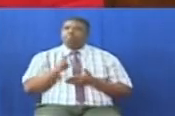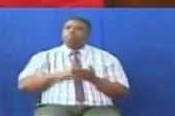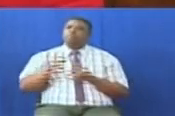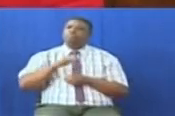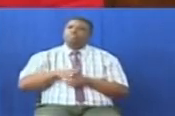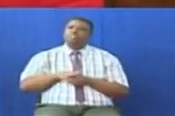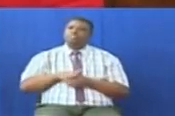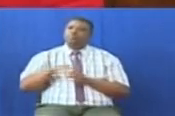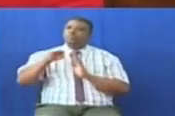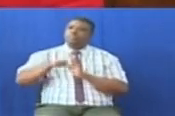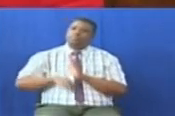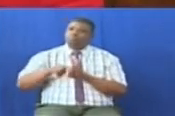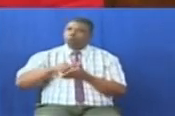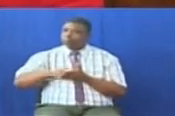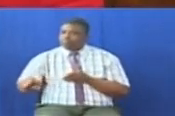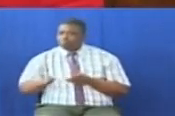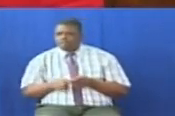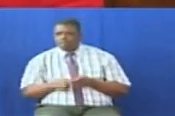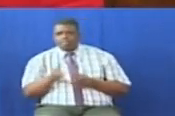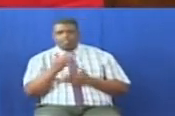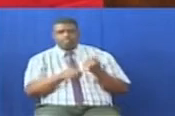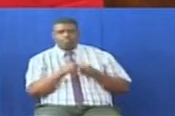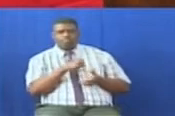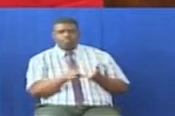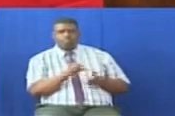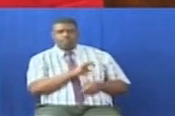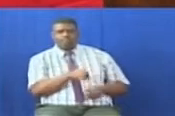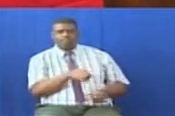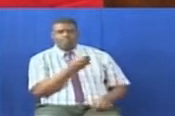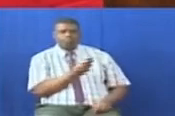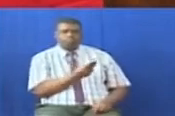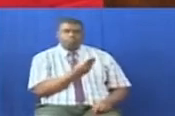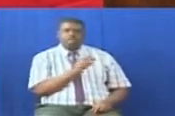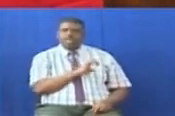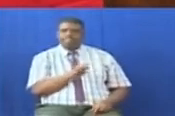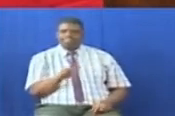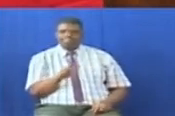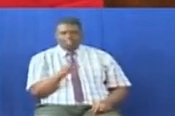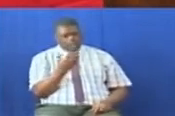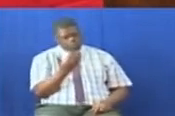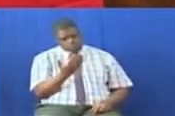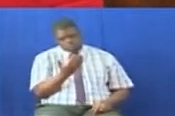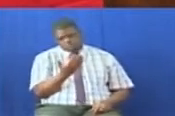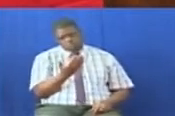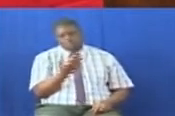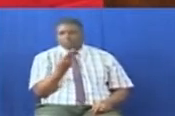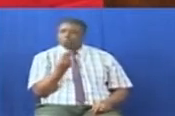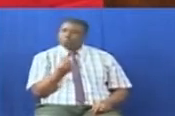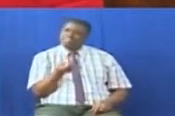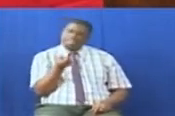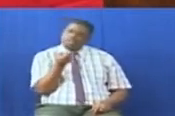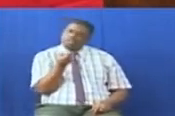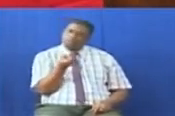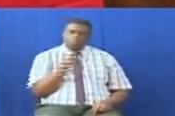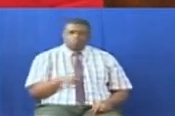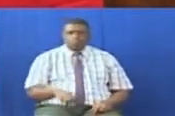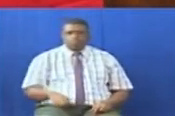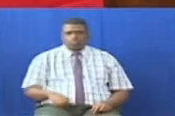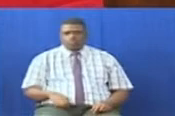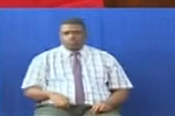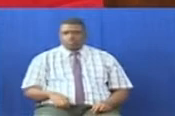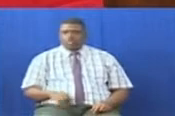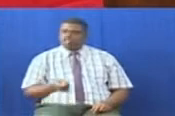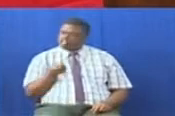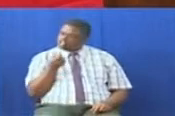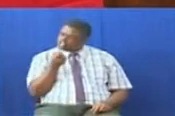wa kuwalipa. Kuna maeneo ambapo wanalipa shilingi 3000, 5000 na kadhalika. Ni pesa ndogo sana. Lakini achilia